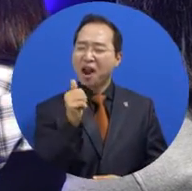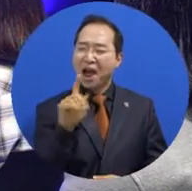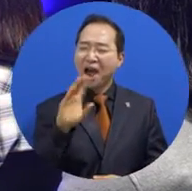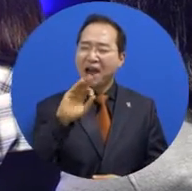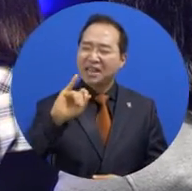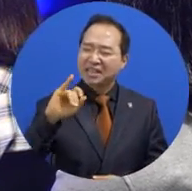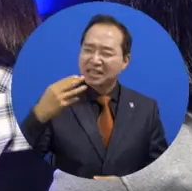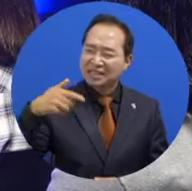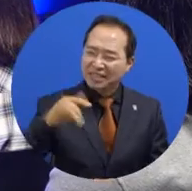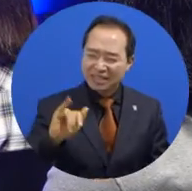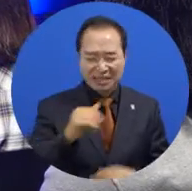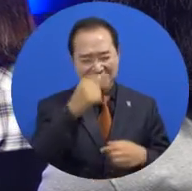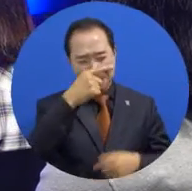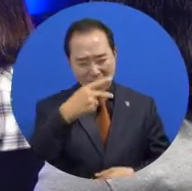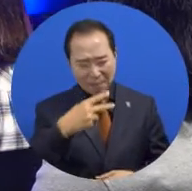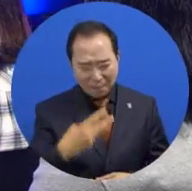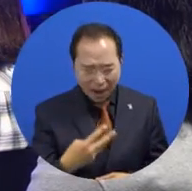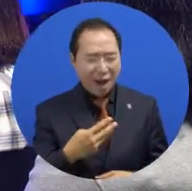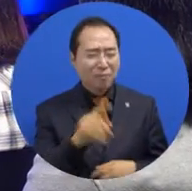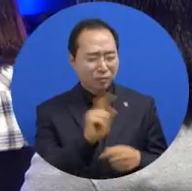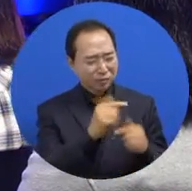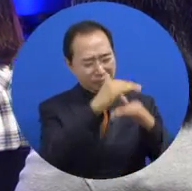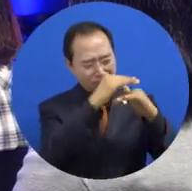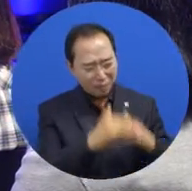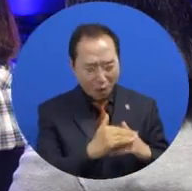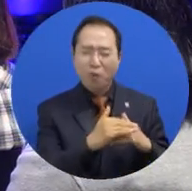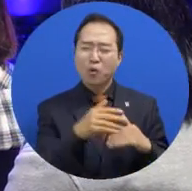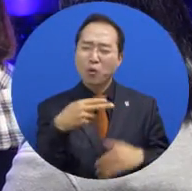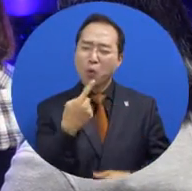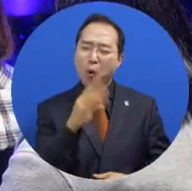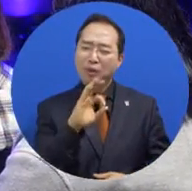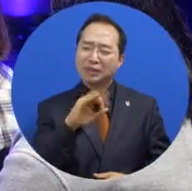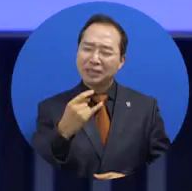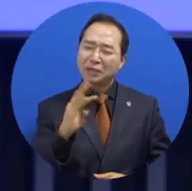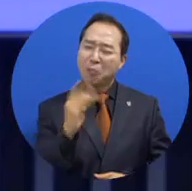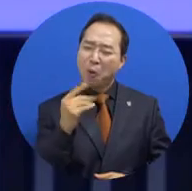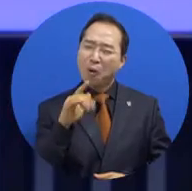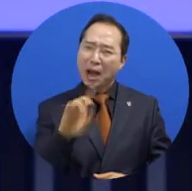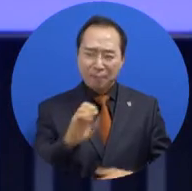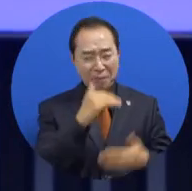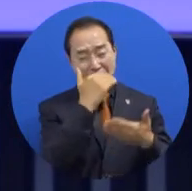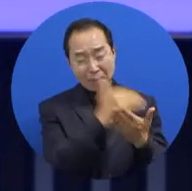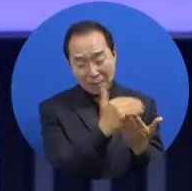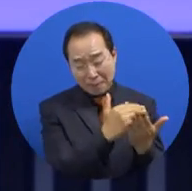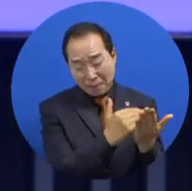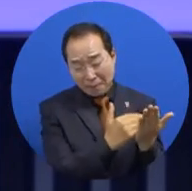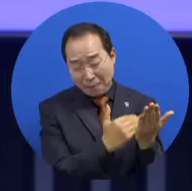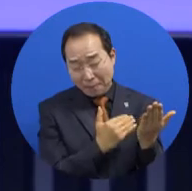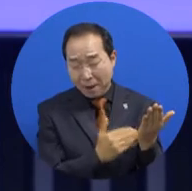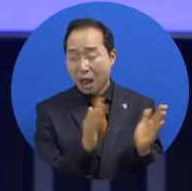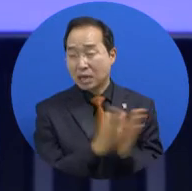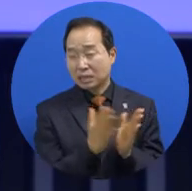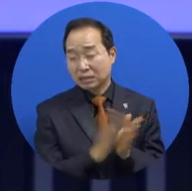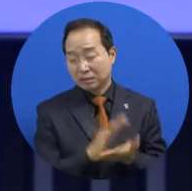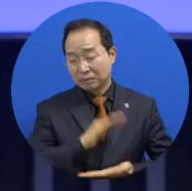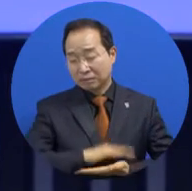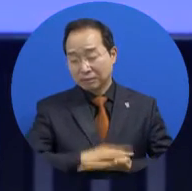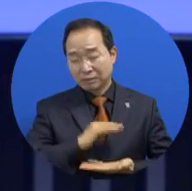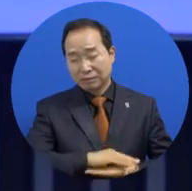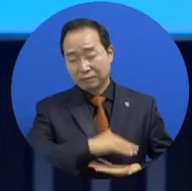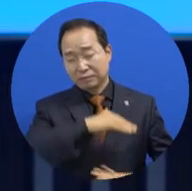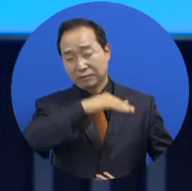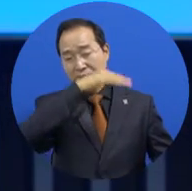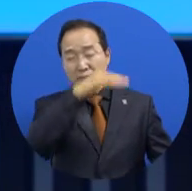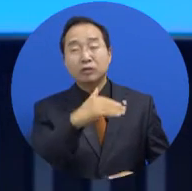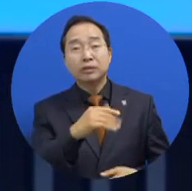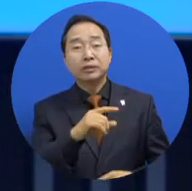3종 세트, 동의보감 4종 세트, 근대성 3종 세트, 그리고 또 많은 책을 쓴 고미숙